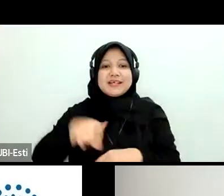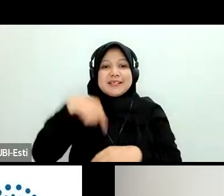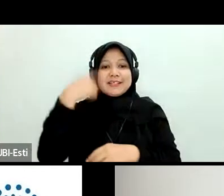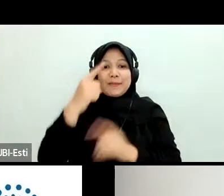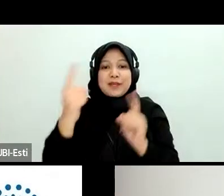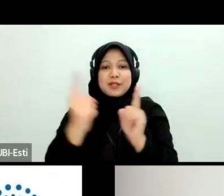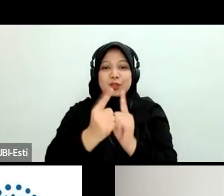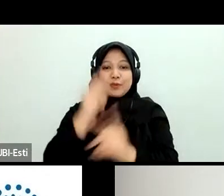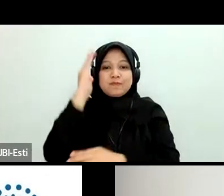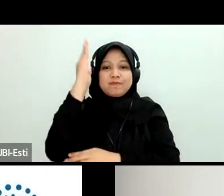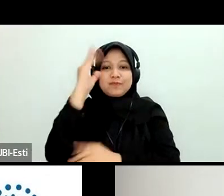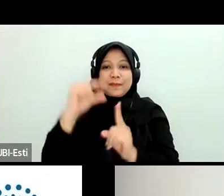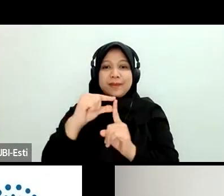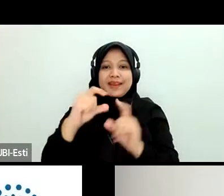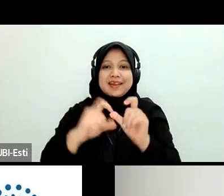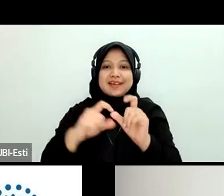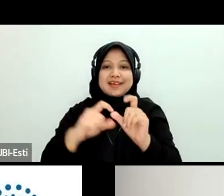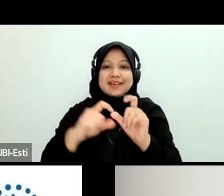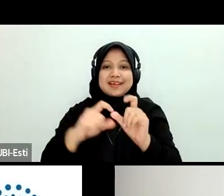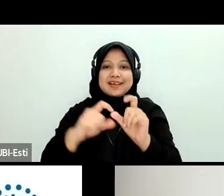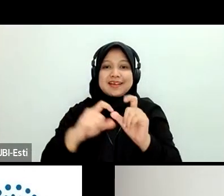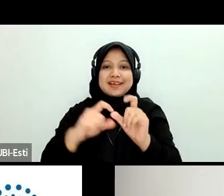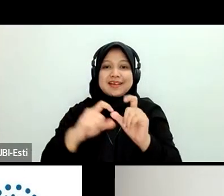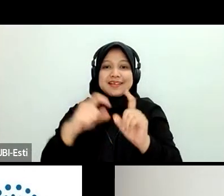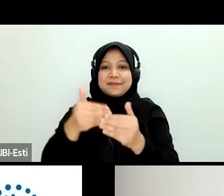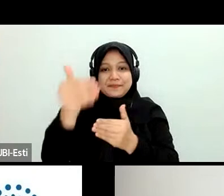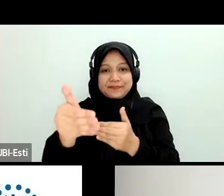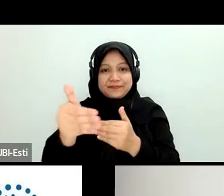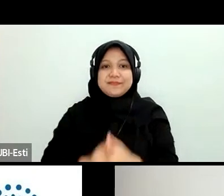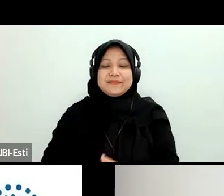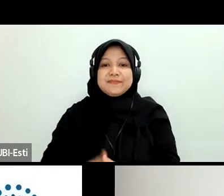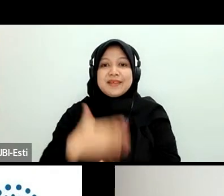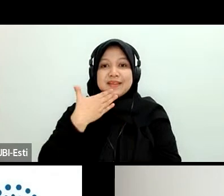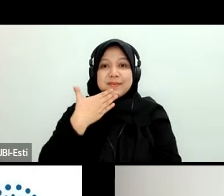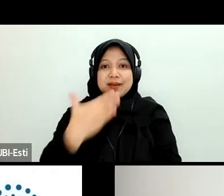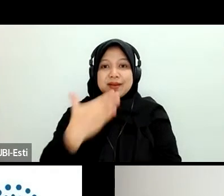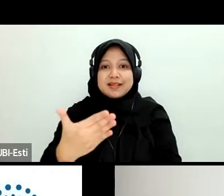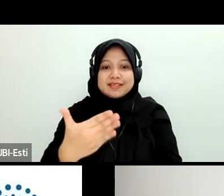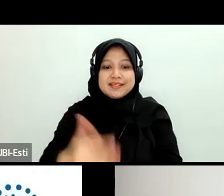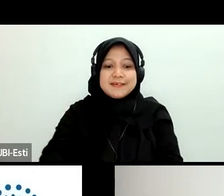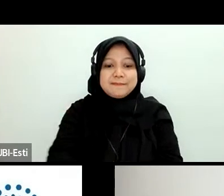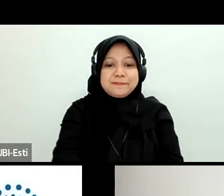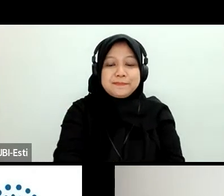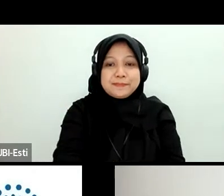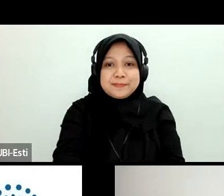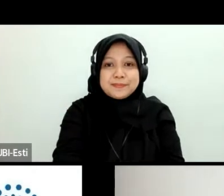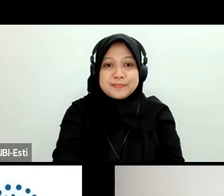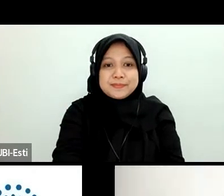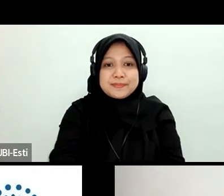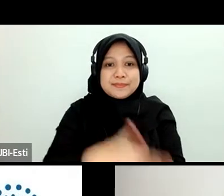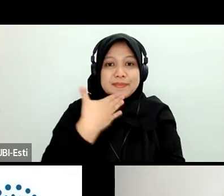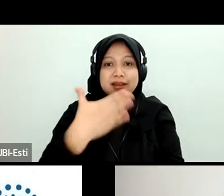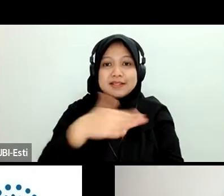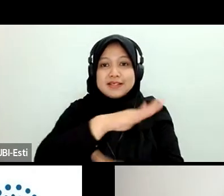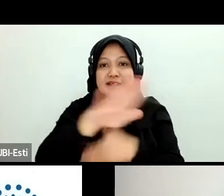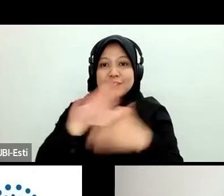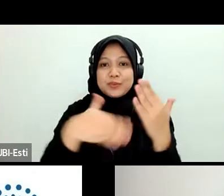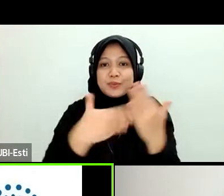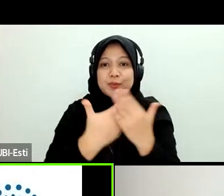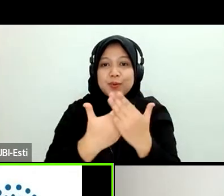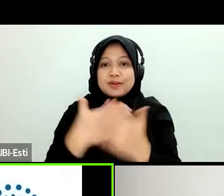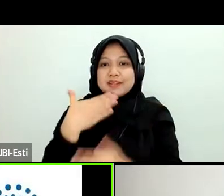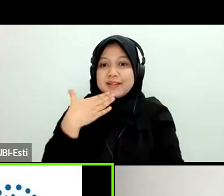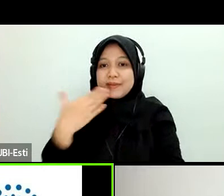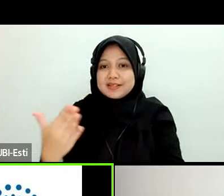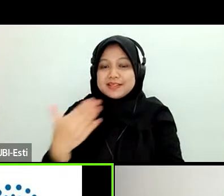webinar tersangka berikutnya terima kasih makasih jamaah Terima kasih semuanya Terima kasih pegawai